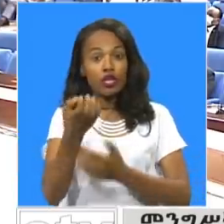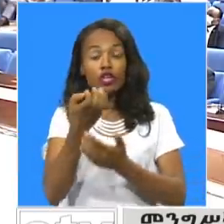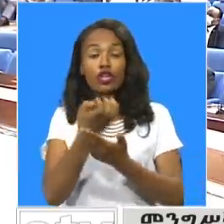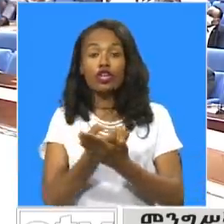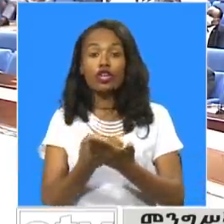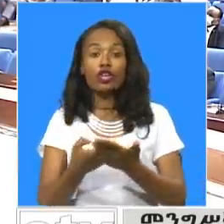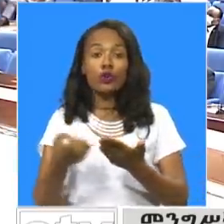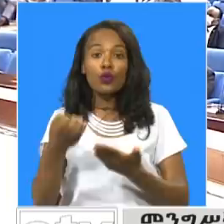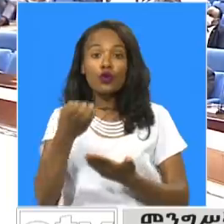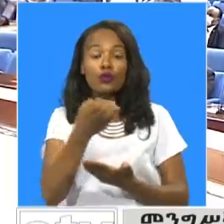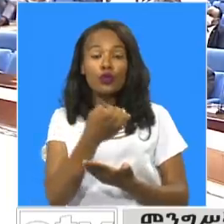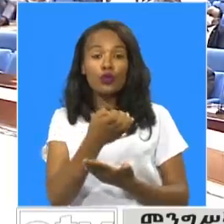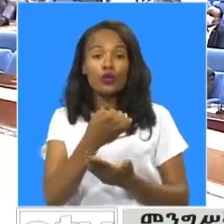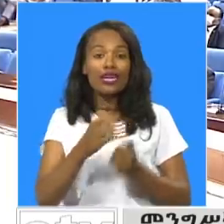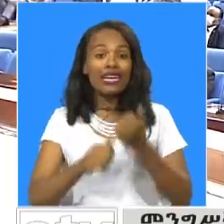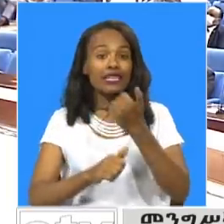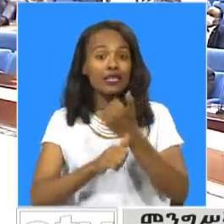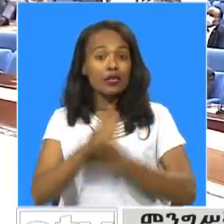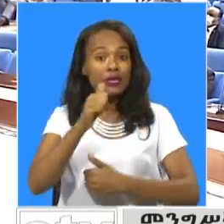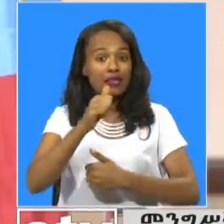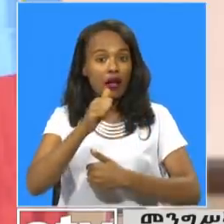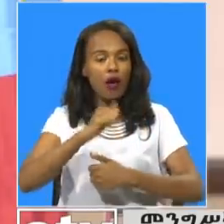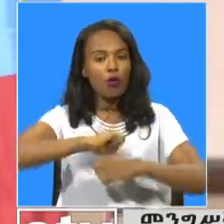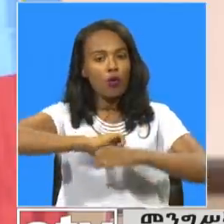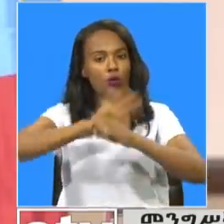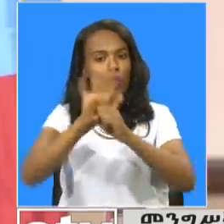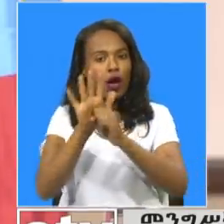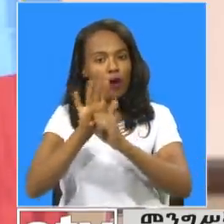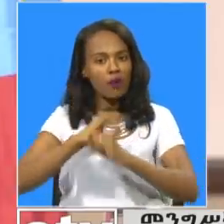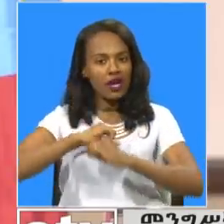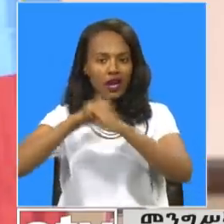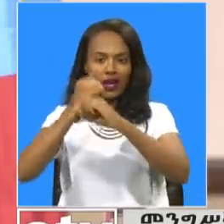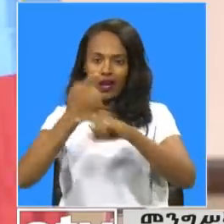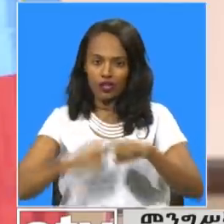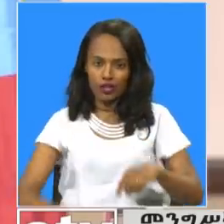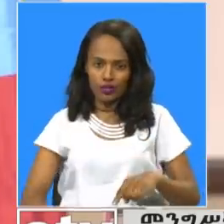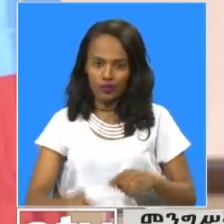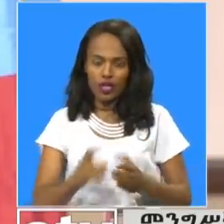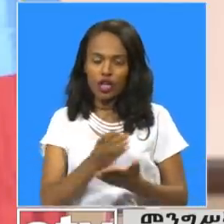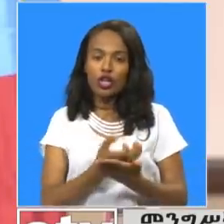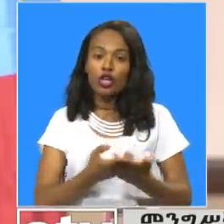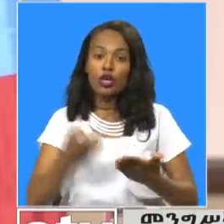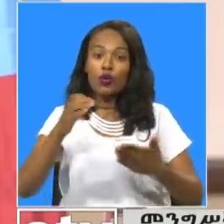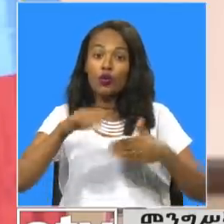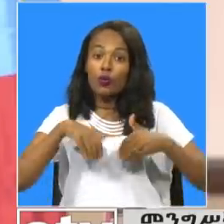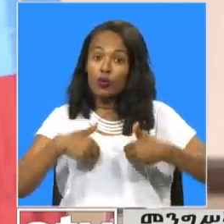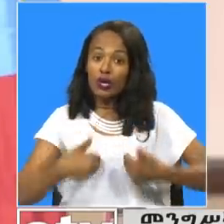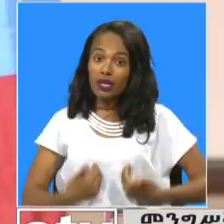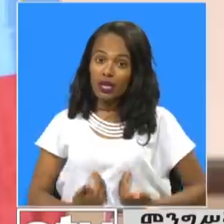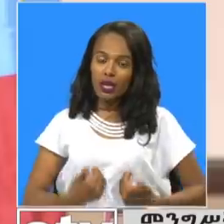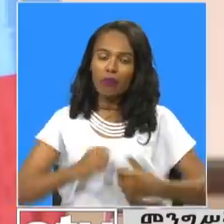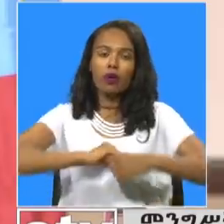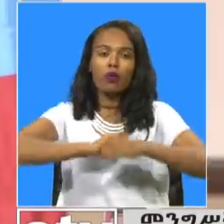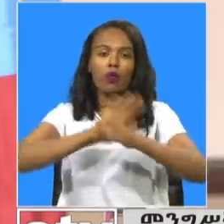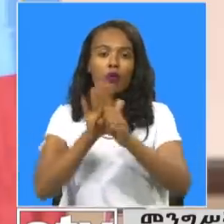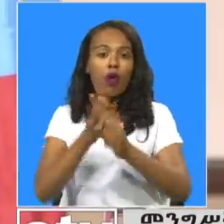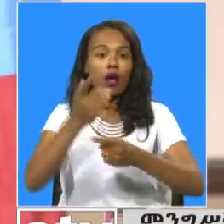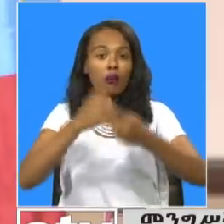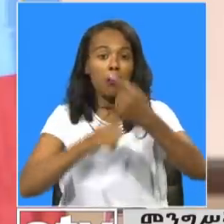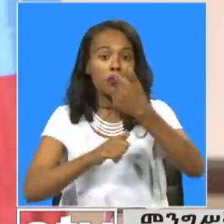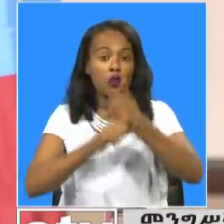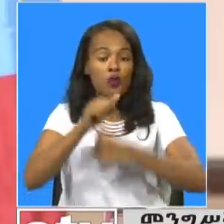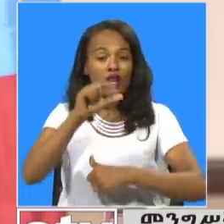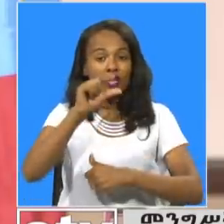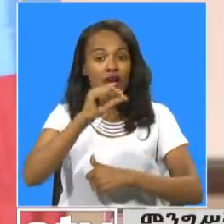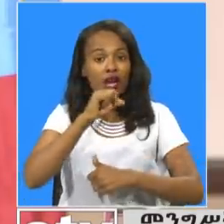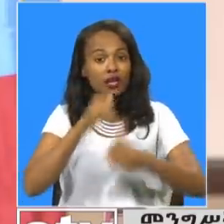ኢኮኖሚው ከተመታ ኮሮና መከላከል አንችልም። ኢኮኖሚው ከደቀቀ ኮሮና ከሚያስከትለው ጉዳት